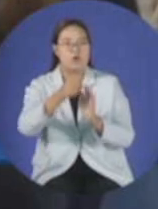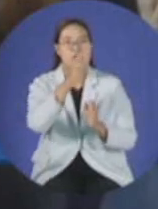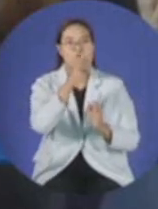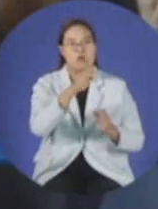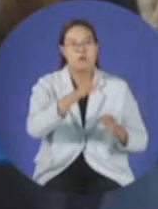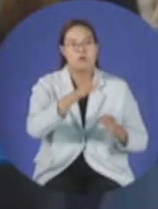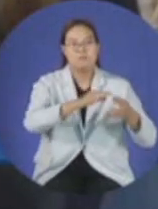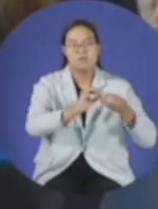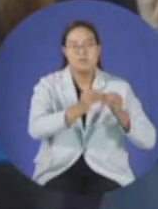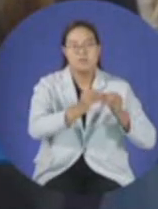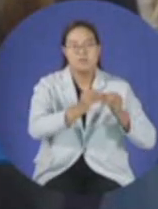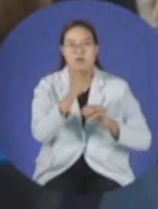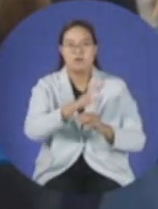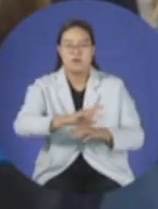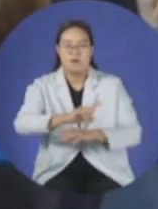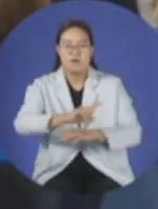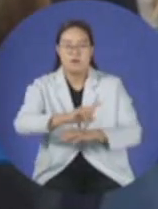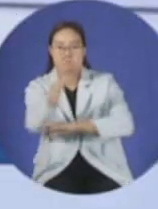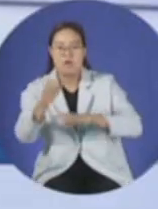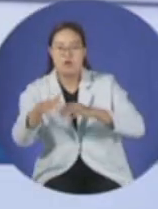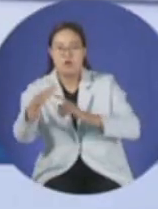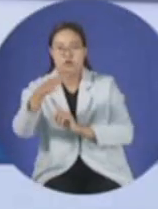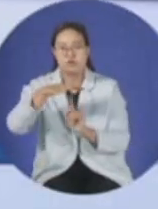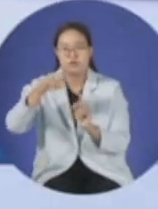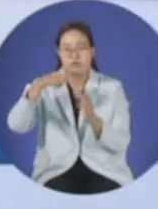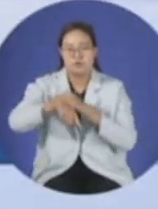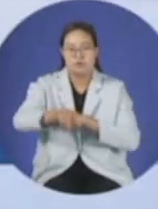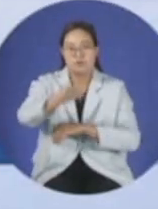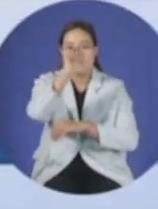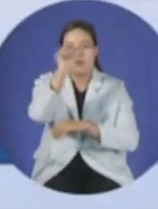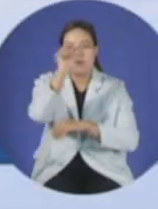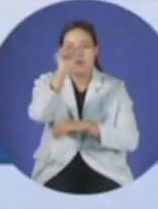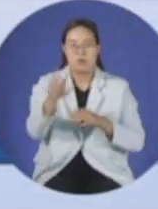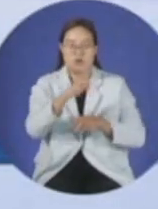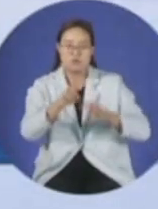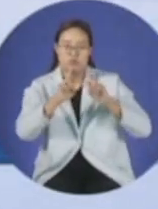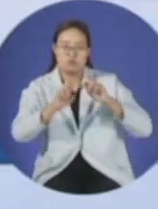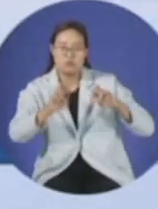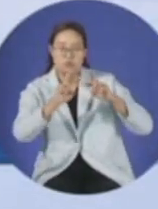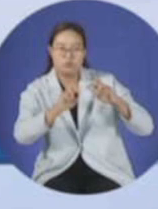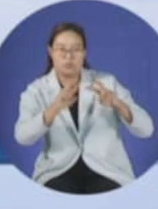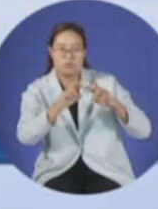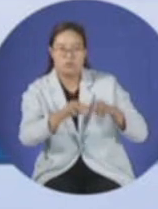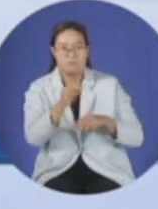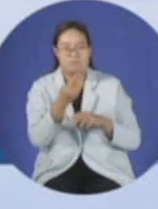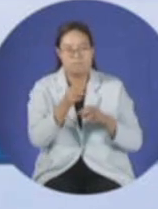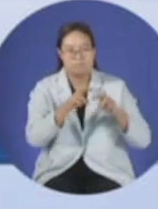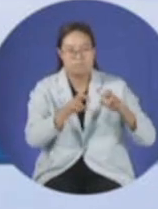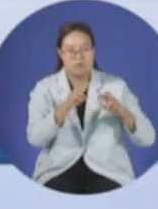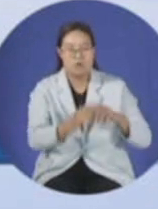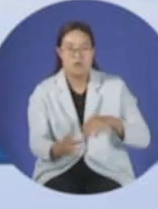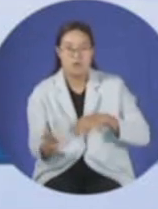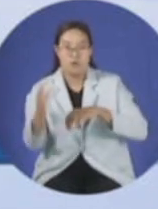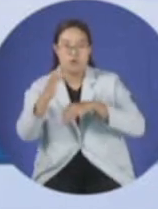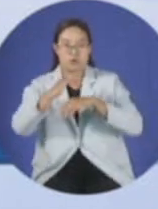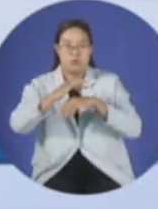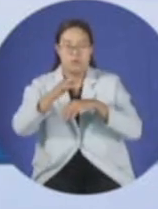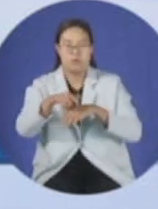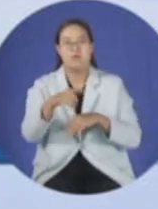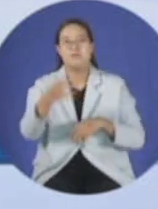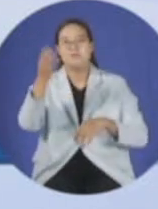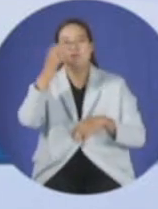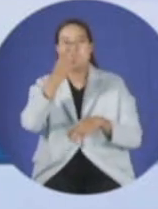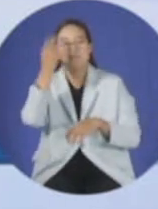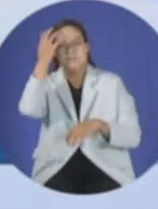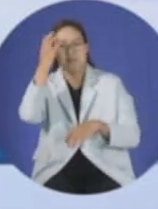ам хүрээлэн байгаа шинийг тулгамдаж асуудлыг судлах чиг үүрэг бүх судалгаа шинжилгээний төв нийслэлийн засаг дарга бөгөөд